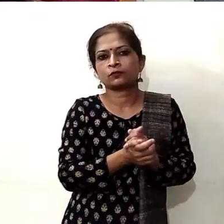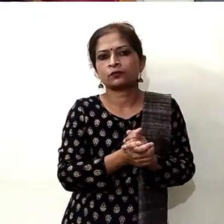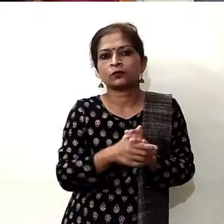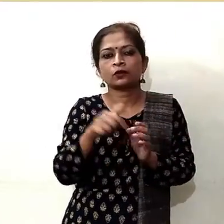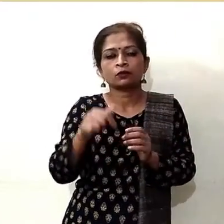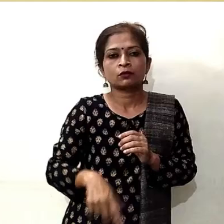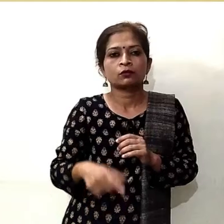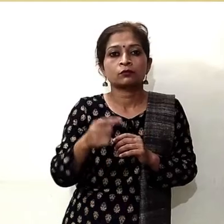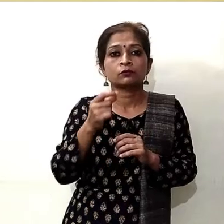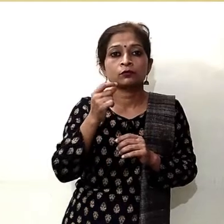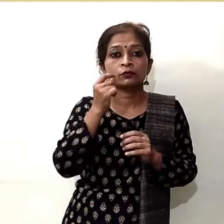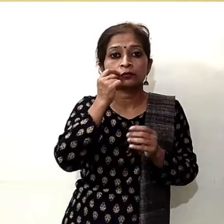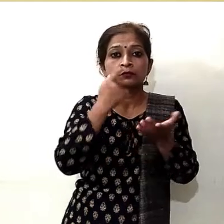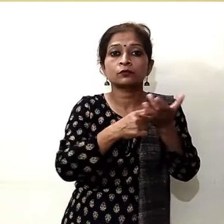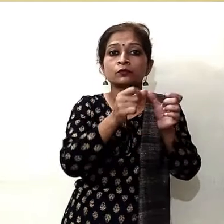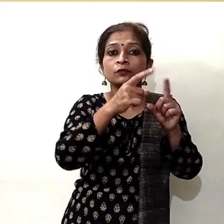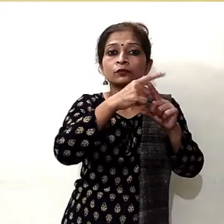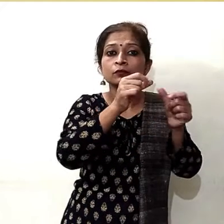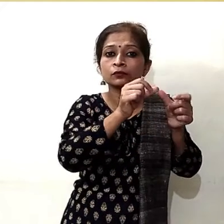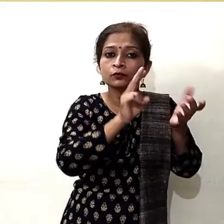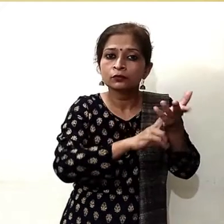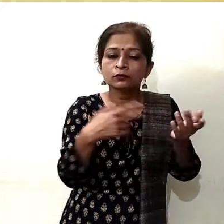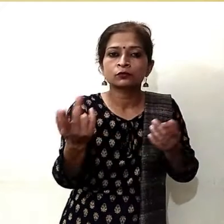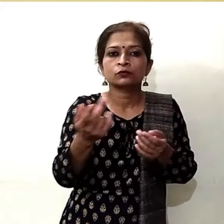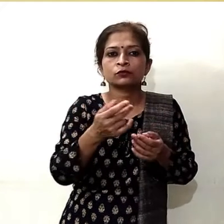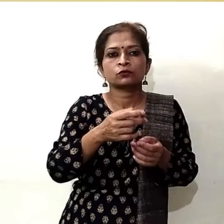छल से मार डालता है अलाउद्दीन खिलजी उनको।